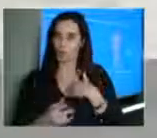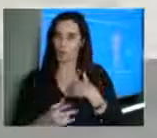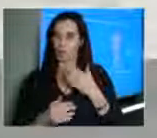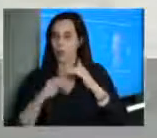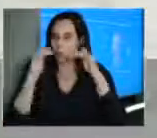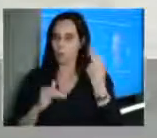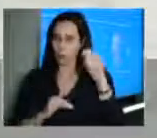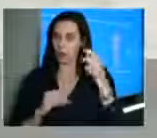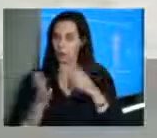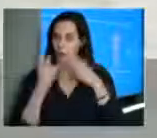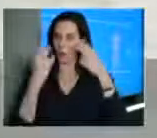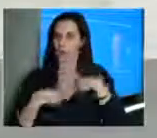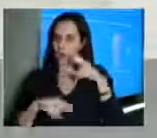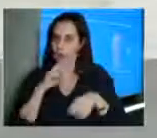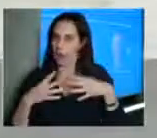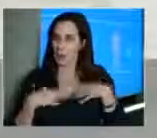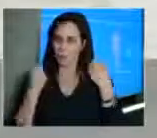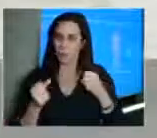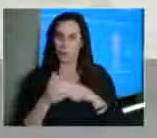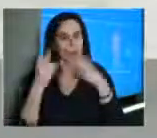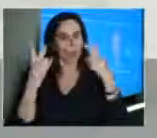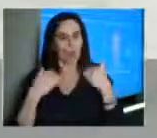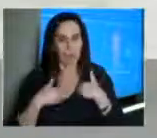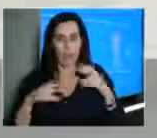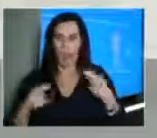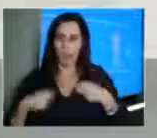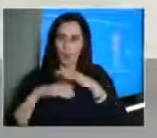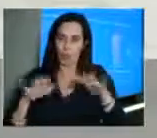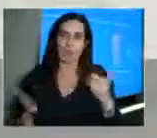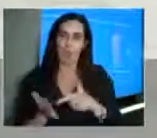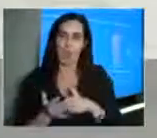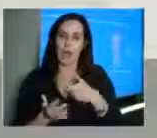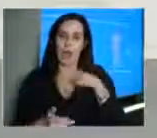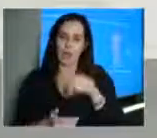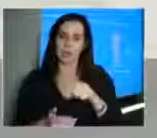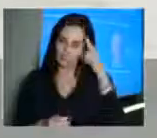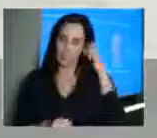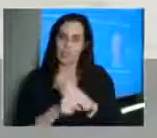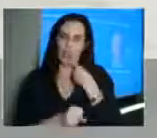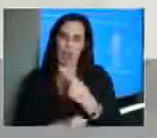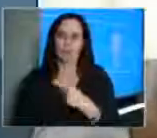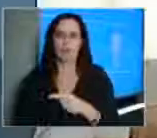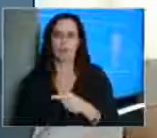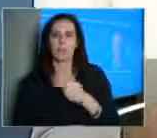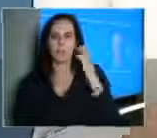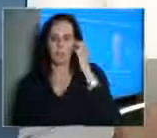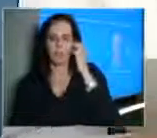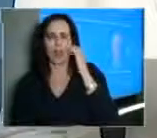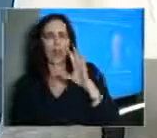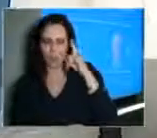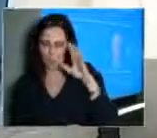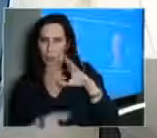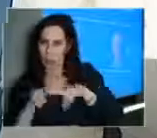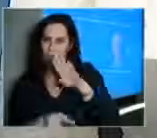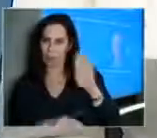יוקר המחיה, והיות ובוער בי לטפל בבריאות, והיות ובוער בי החינוך של הילדים שלנו, אז על זה אני מתעקש לדבר. אז אתה יודע מה, בוא נשאר